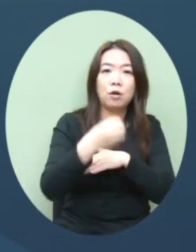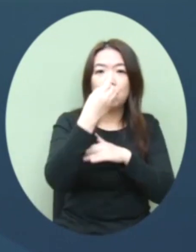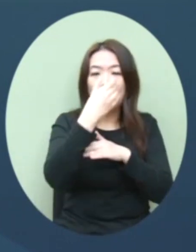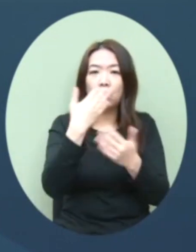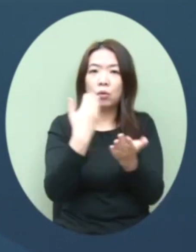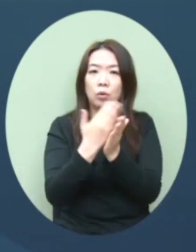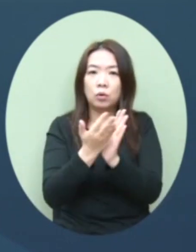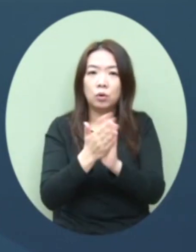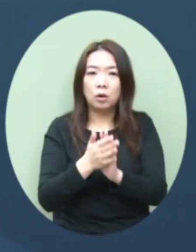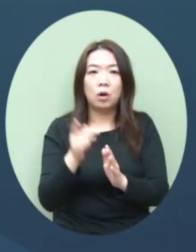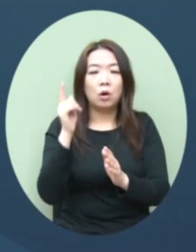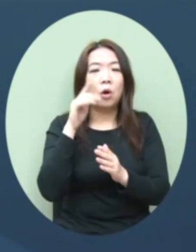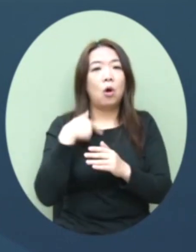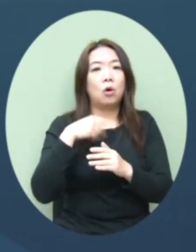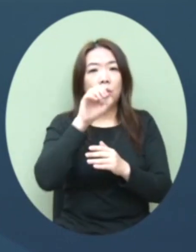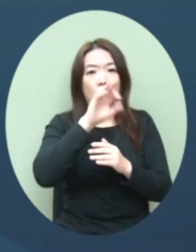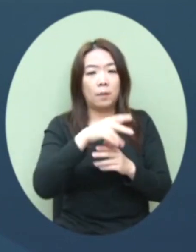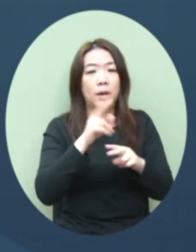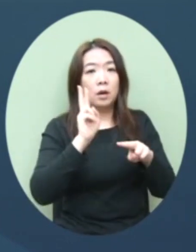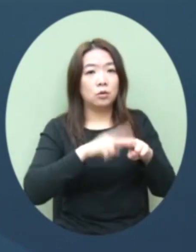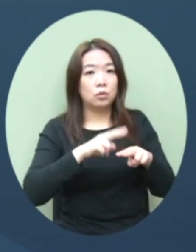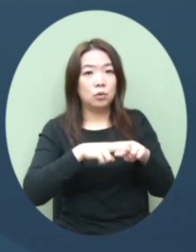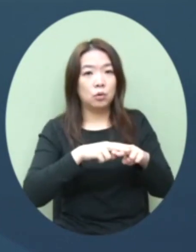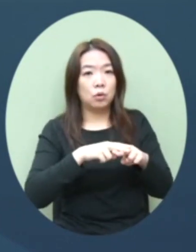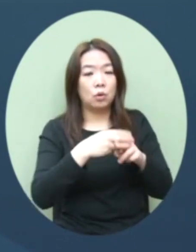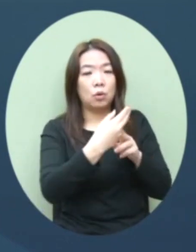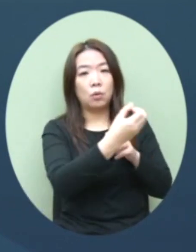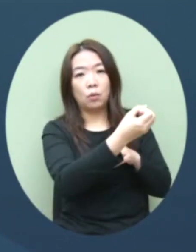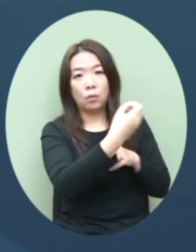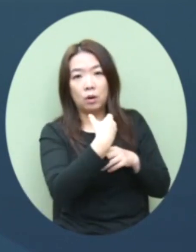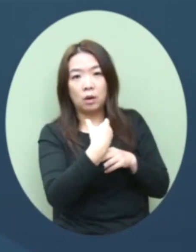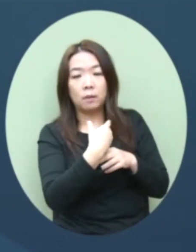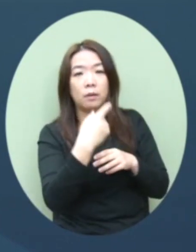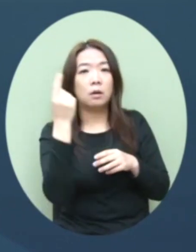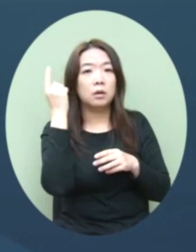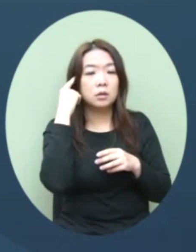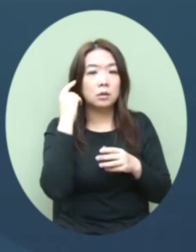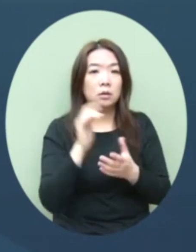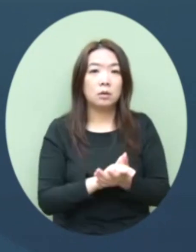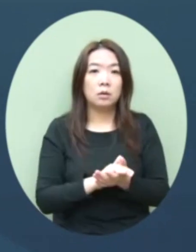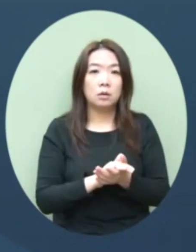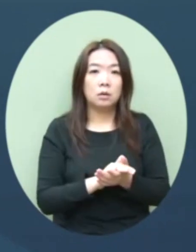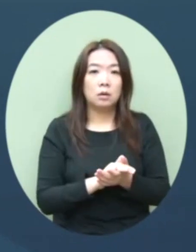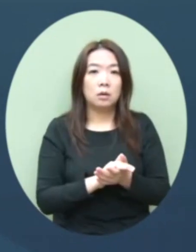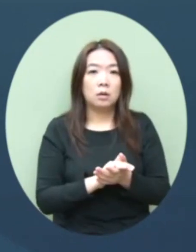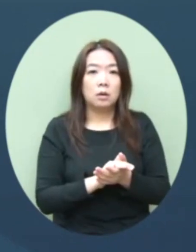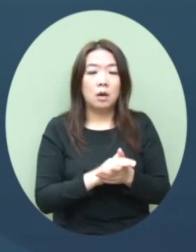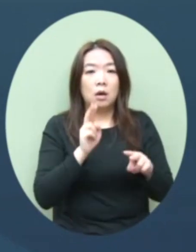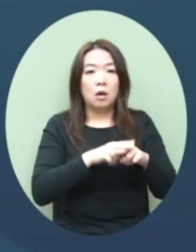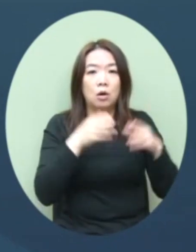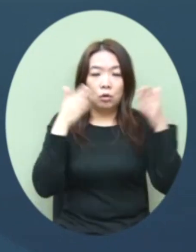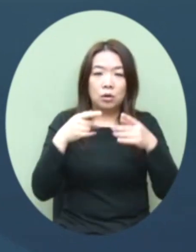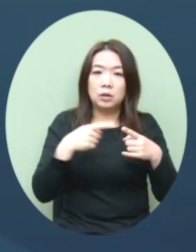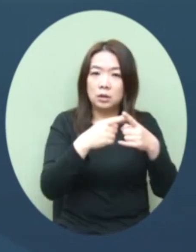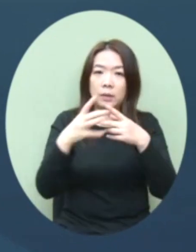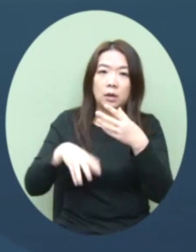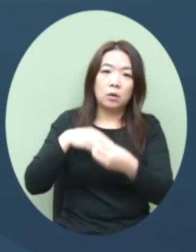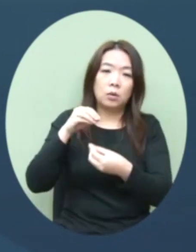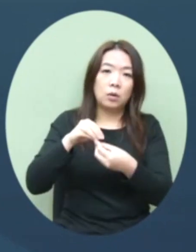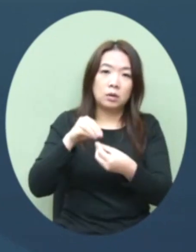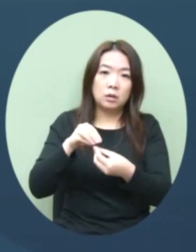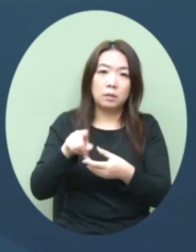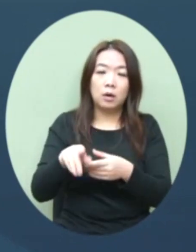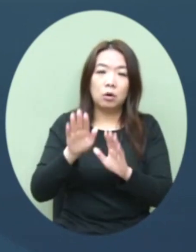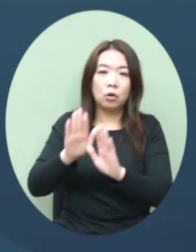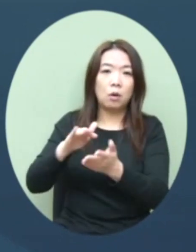可以跟大家說在中央通傳給我聽說他們對市民的關切除了直接與